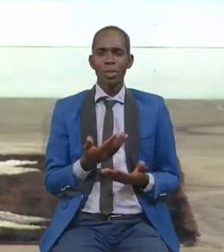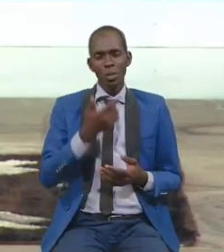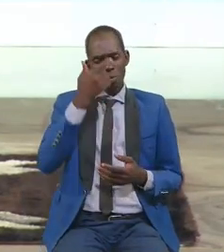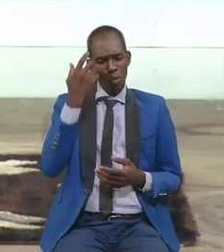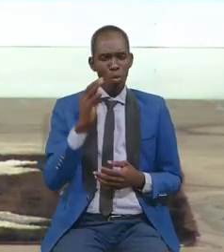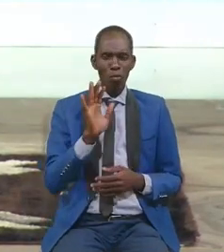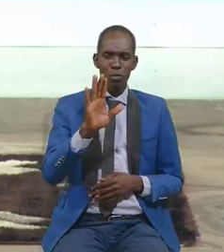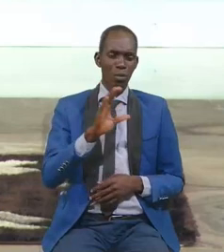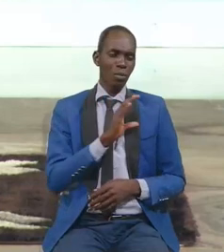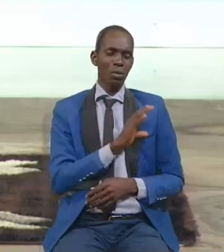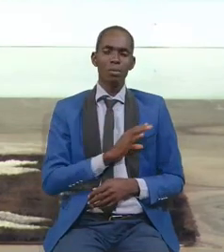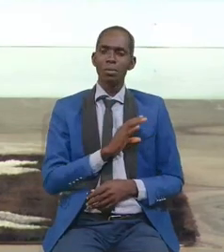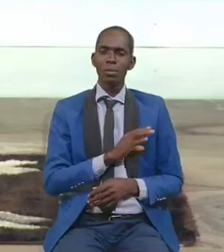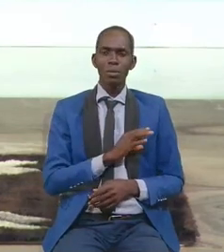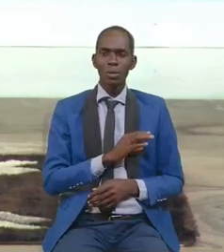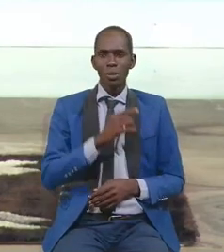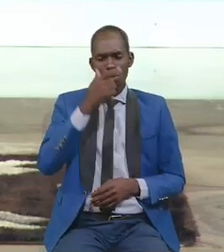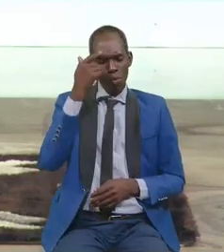caractère et